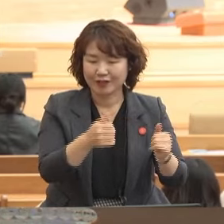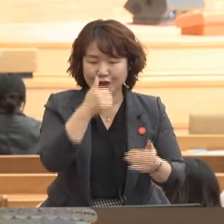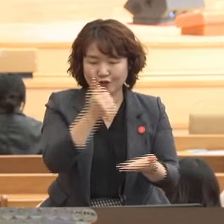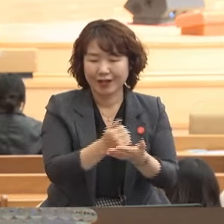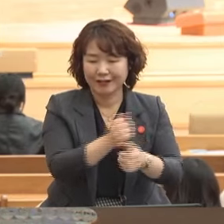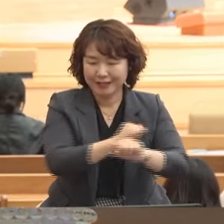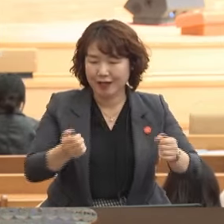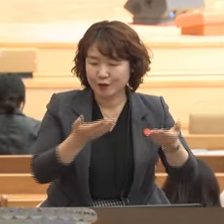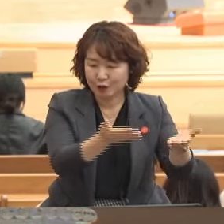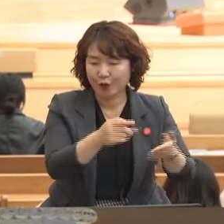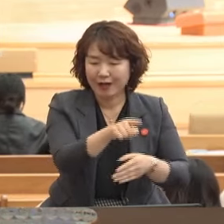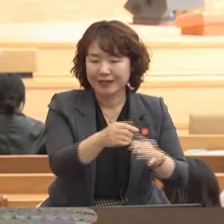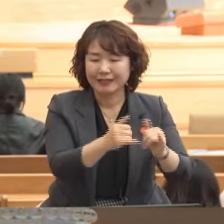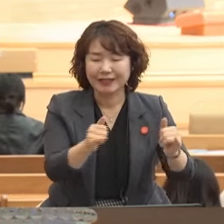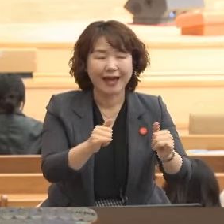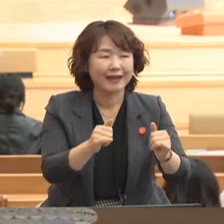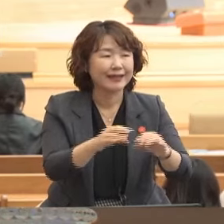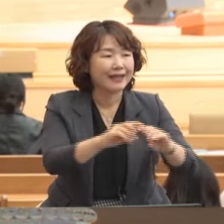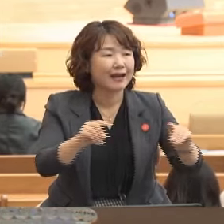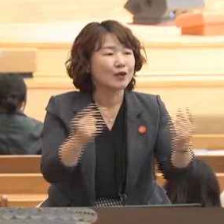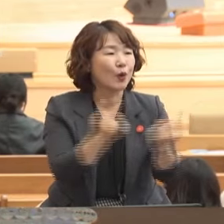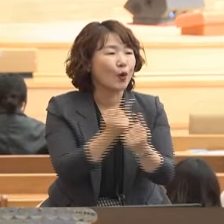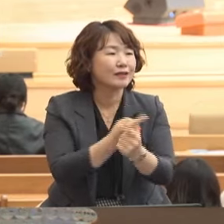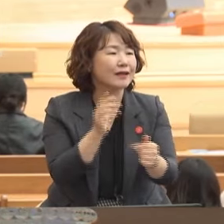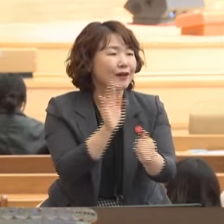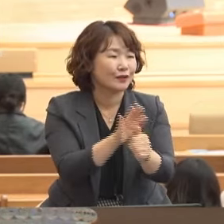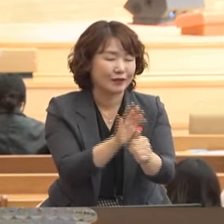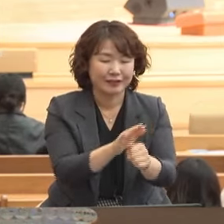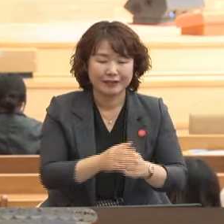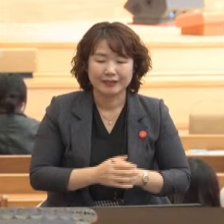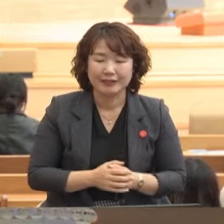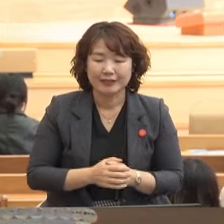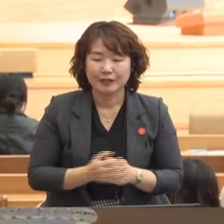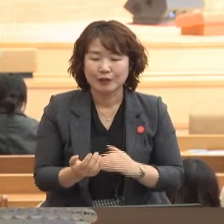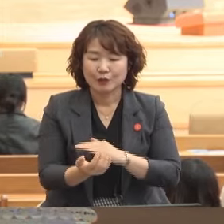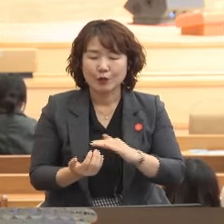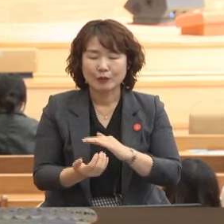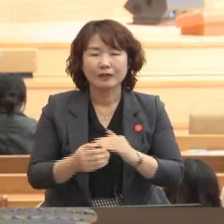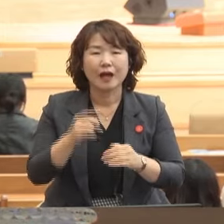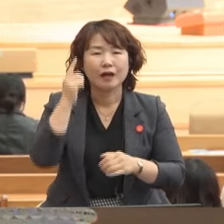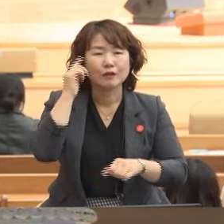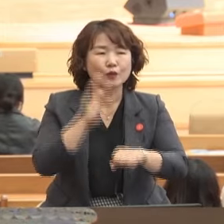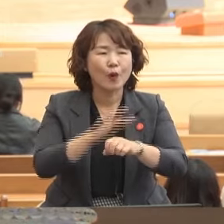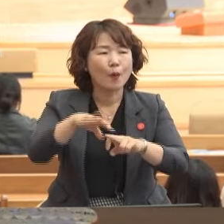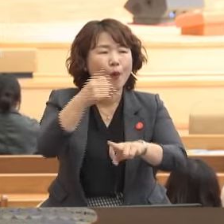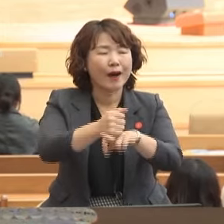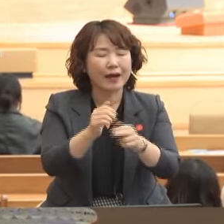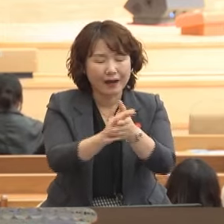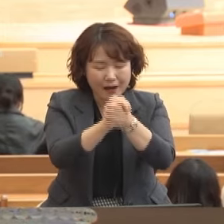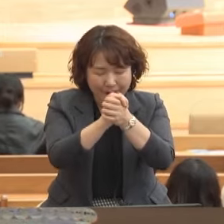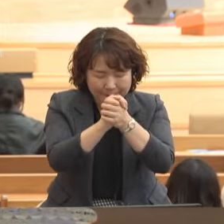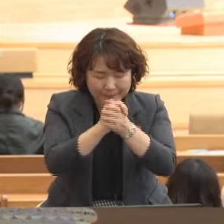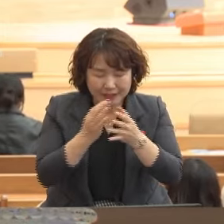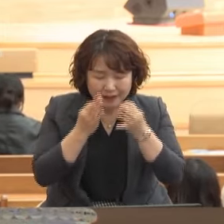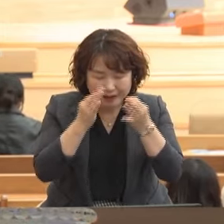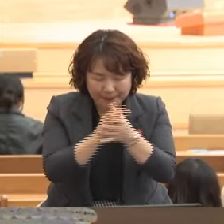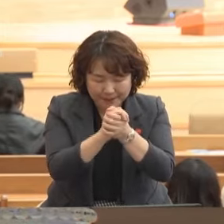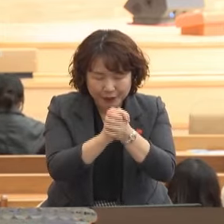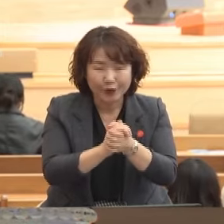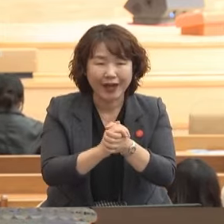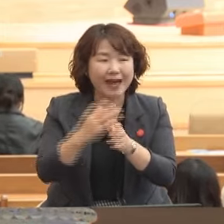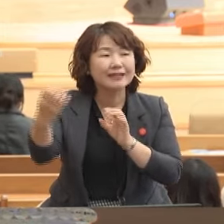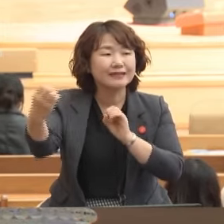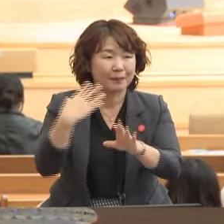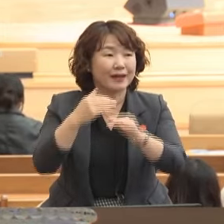사하고 그들의 땅을 고칠지라. 아멘. 앞서 있었던 이 솔로몬의 간절한 기도에 하나님이 응답하신